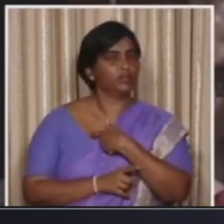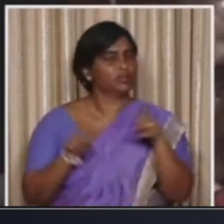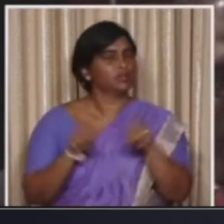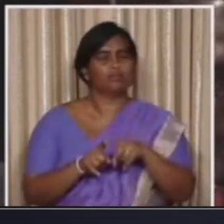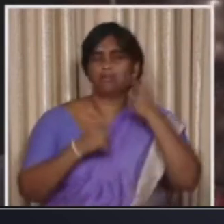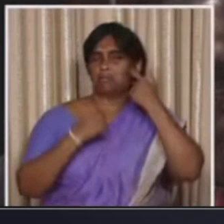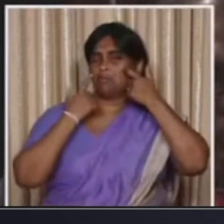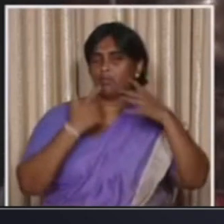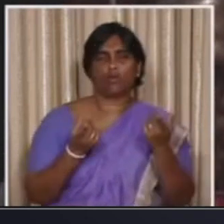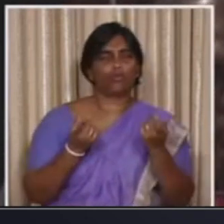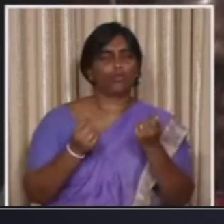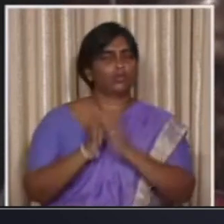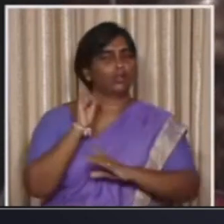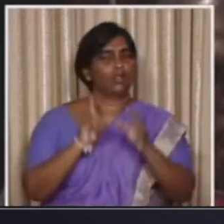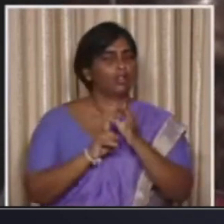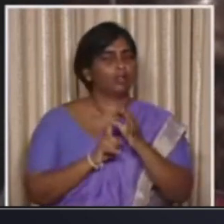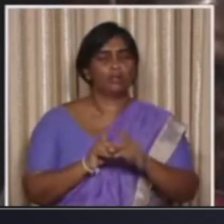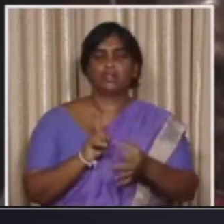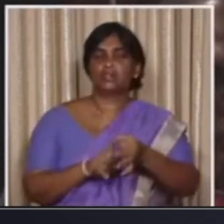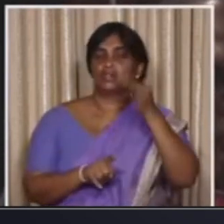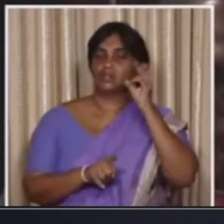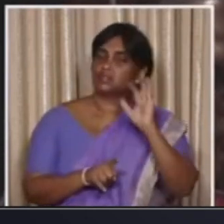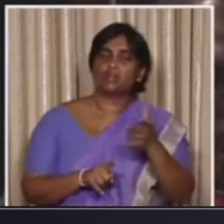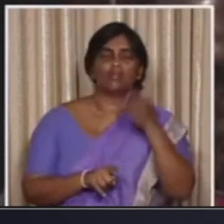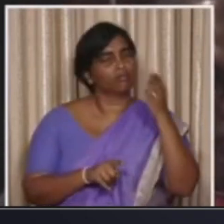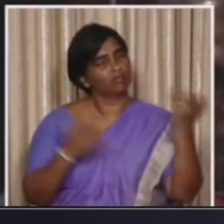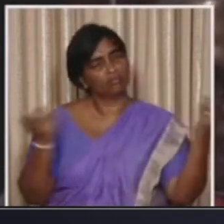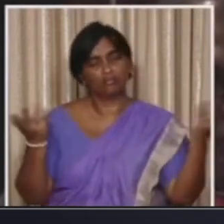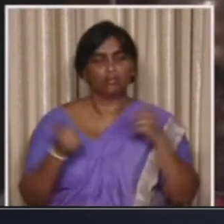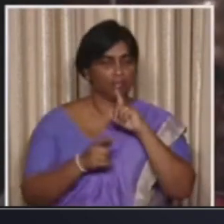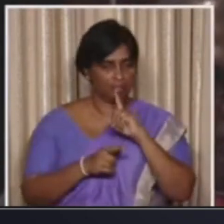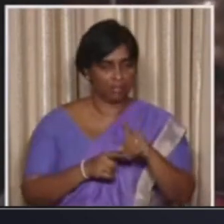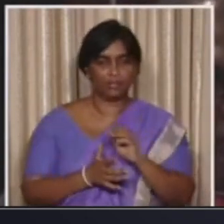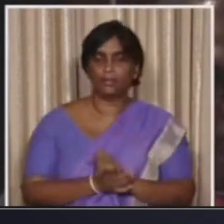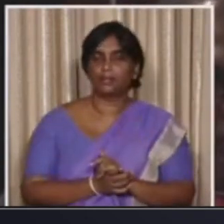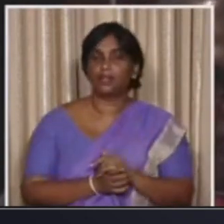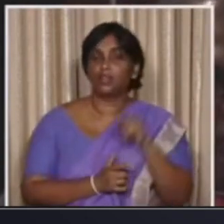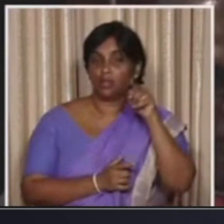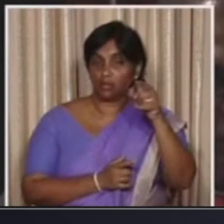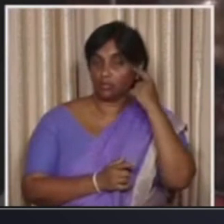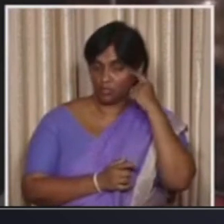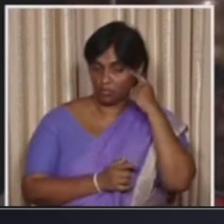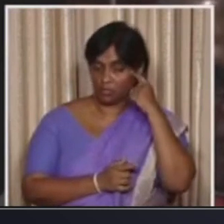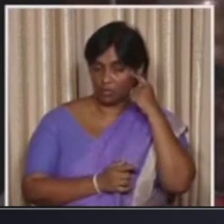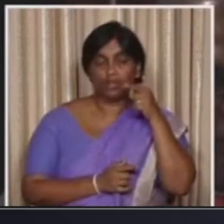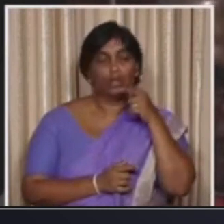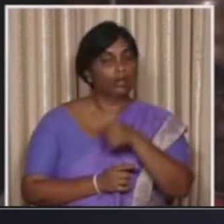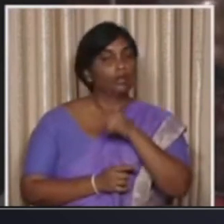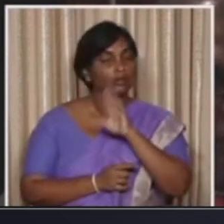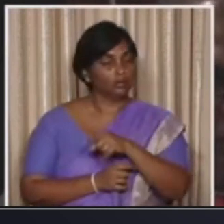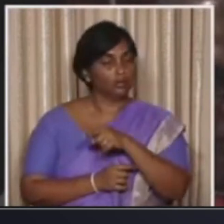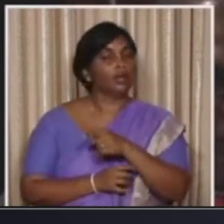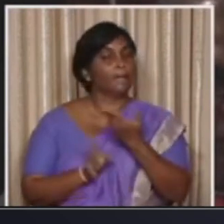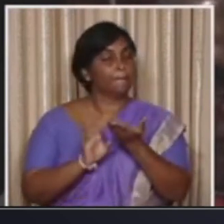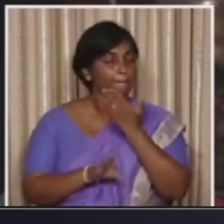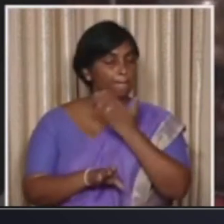වගක් නැ මුදල් අමාත්‍යවරයාට ජනාධිපති වුණත් කියලා කියන්න වෙනවා ගරු සභාපතිතුමනි ඔබ දන්නවද මේක තියෙනවා